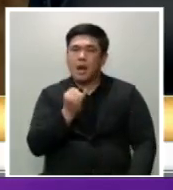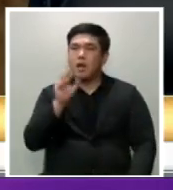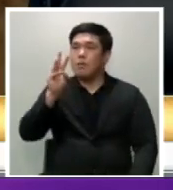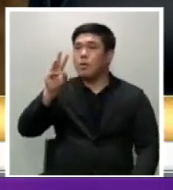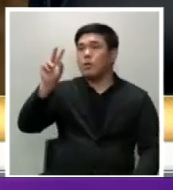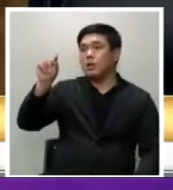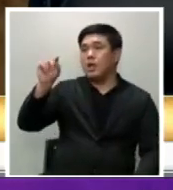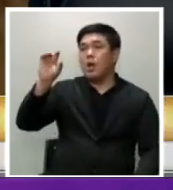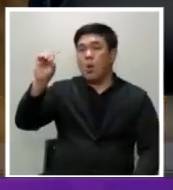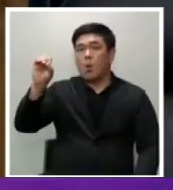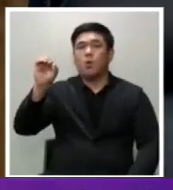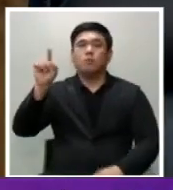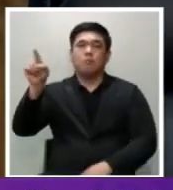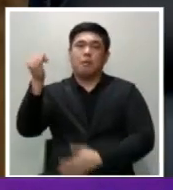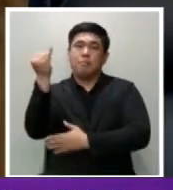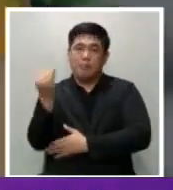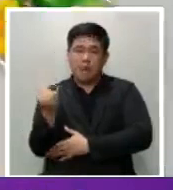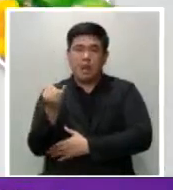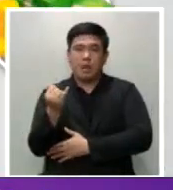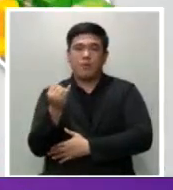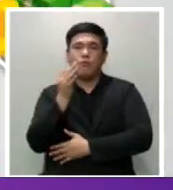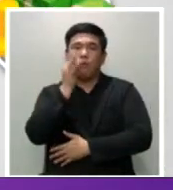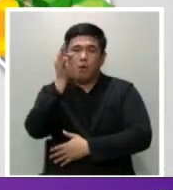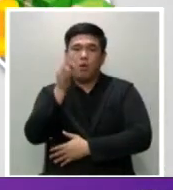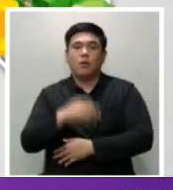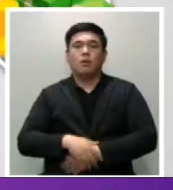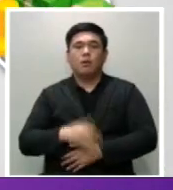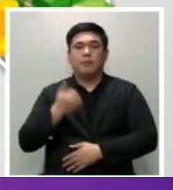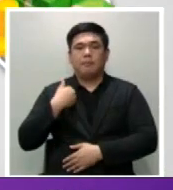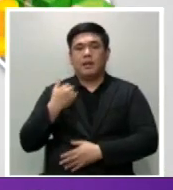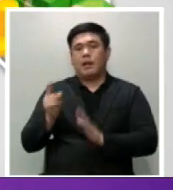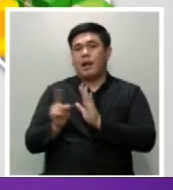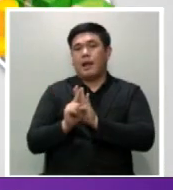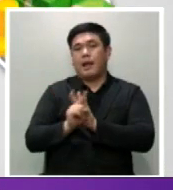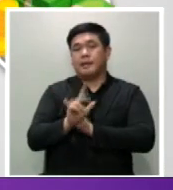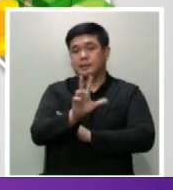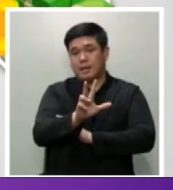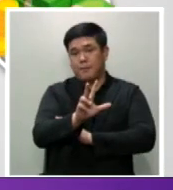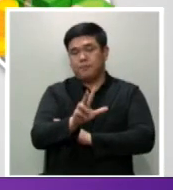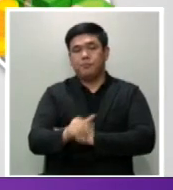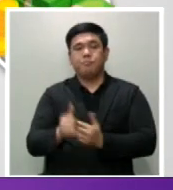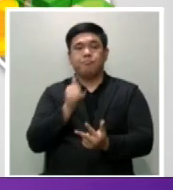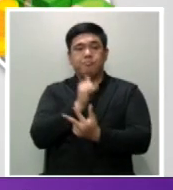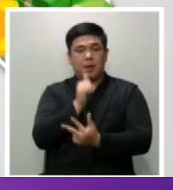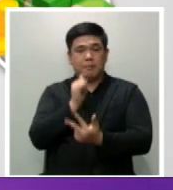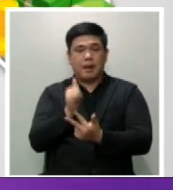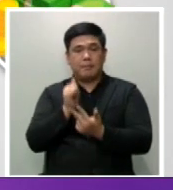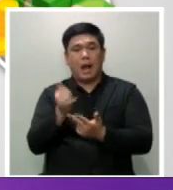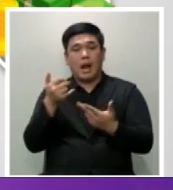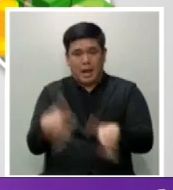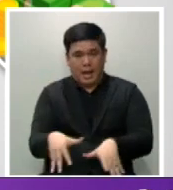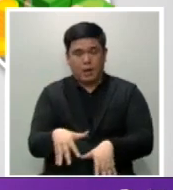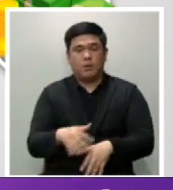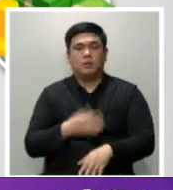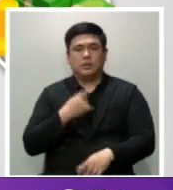กแต่ความจริงเขาไม่ใช่ศาลนะมาแล้ว3ครั้งที่จริงท่านประธานมาถึงวันนี้เ